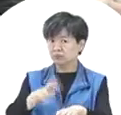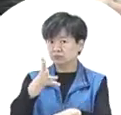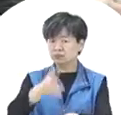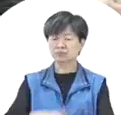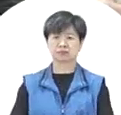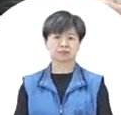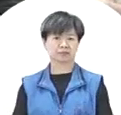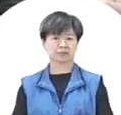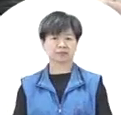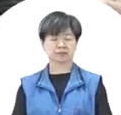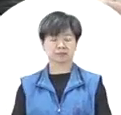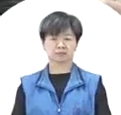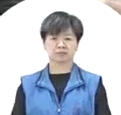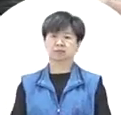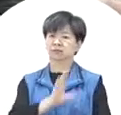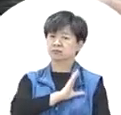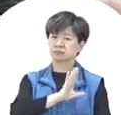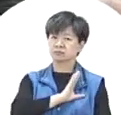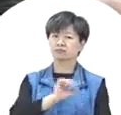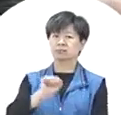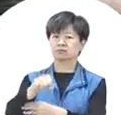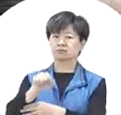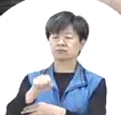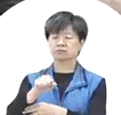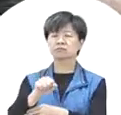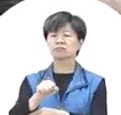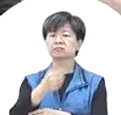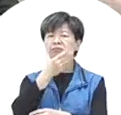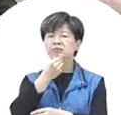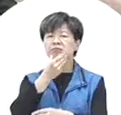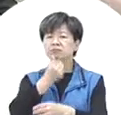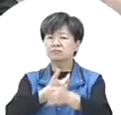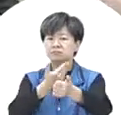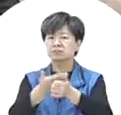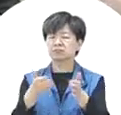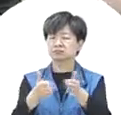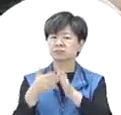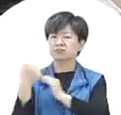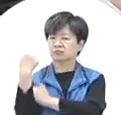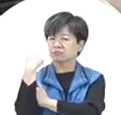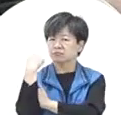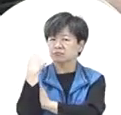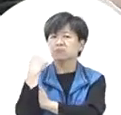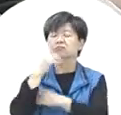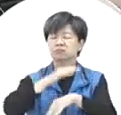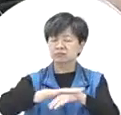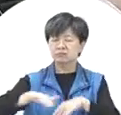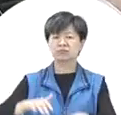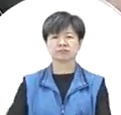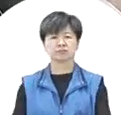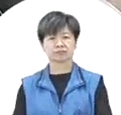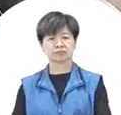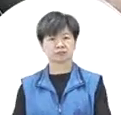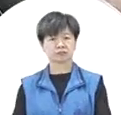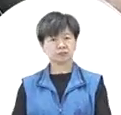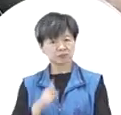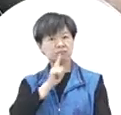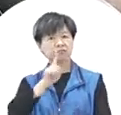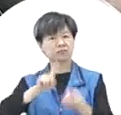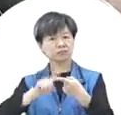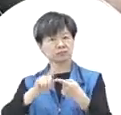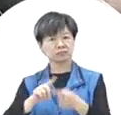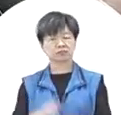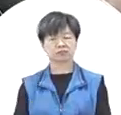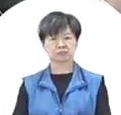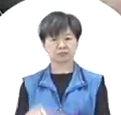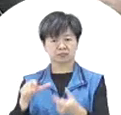育当然能够提供越好越舒服的环境，我们都会尽力来做吧。 市长 好好， 你说的非常好，因为你说齁，我们的公